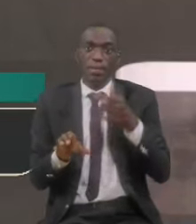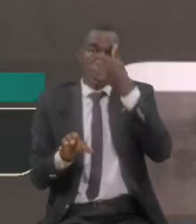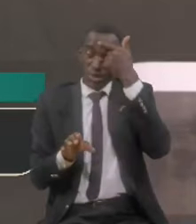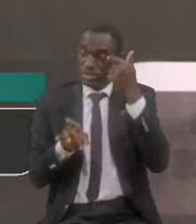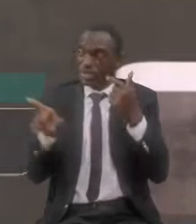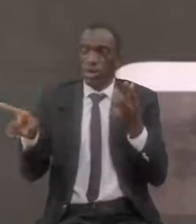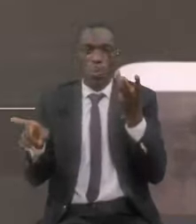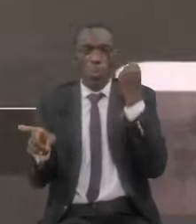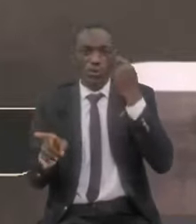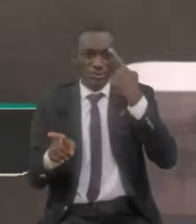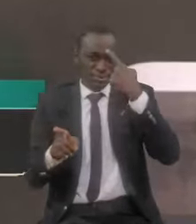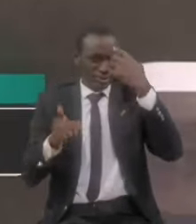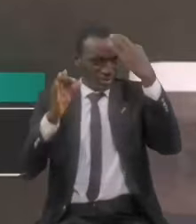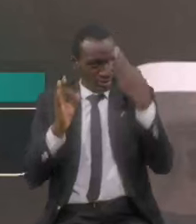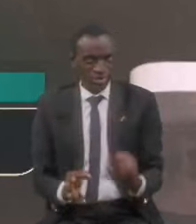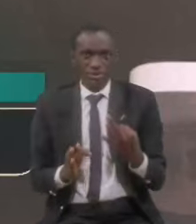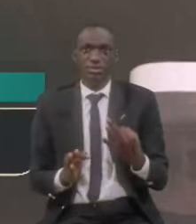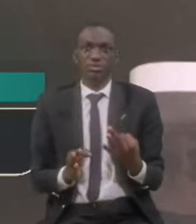parce qu'il était décisif